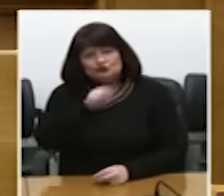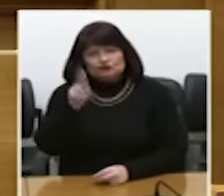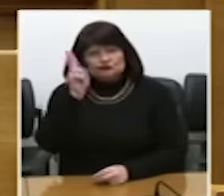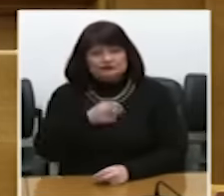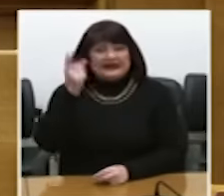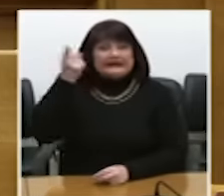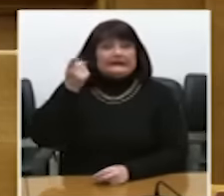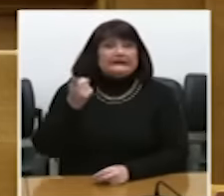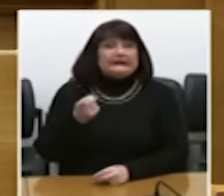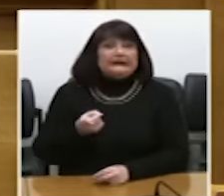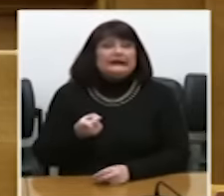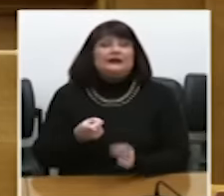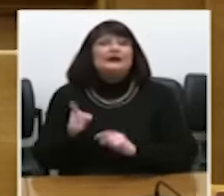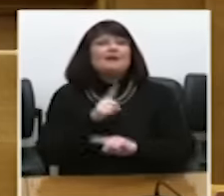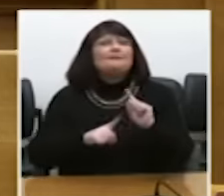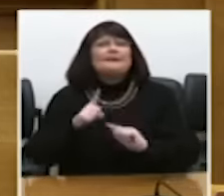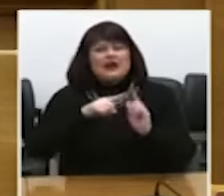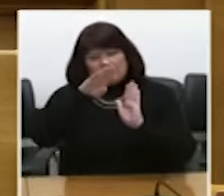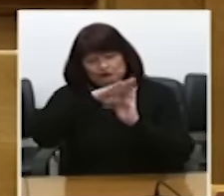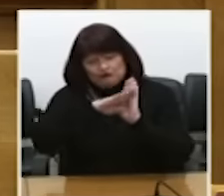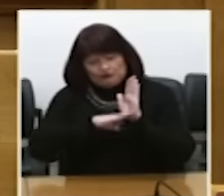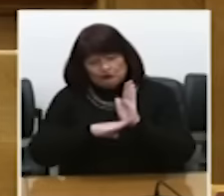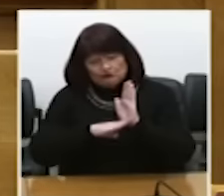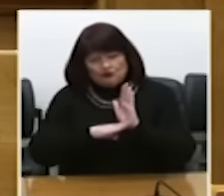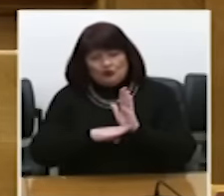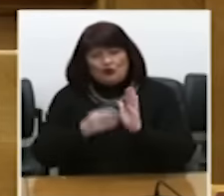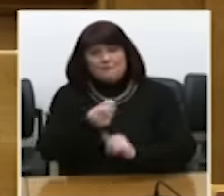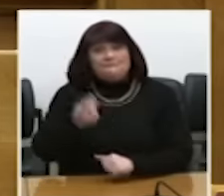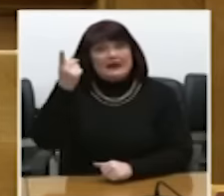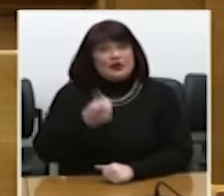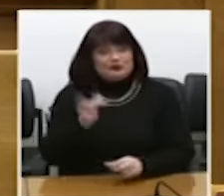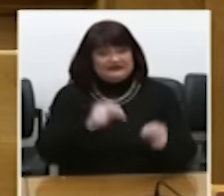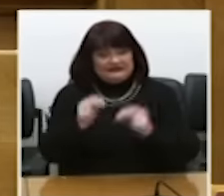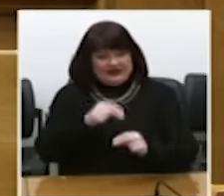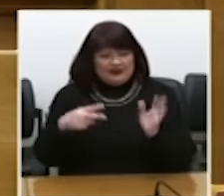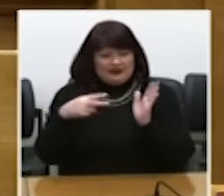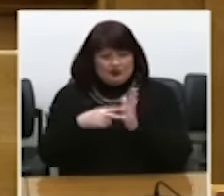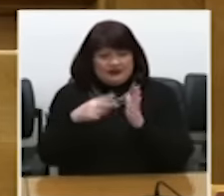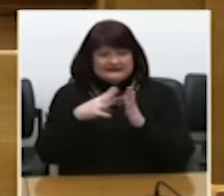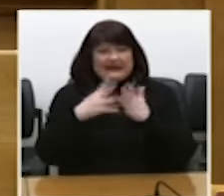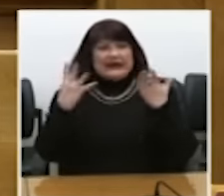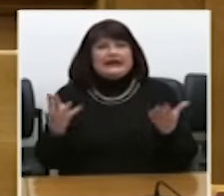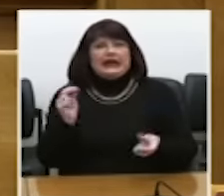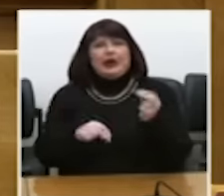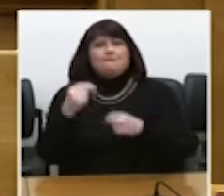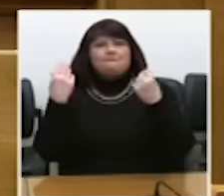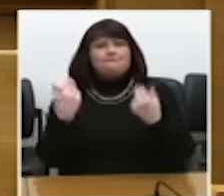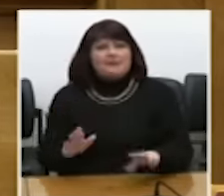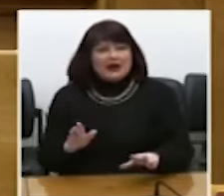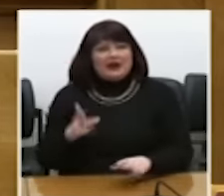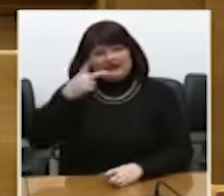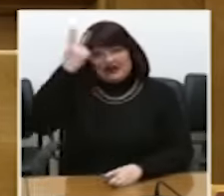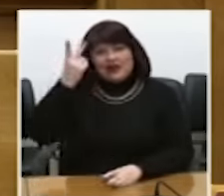που είχαν θεσπιστεί με ευρύτατη πλειοψηφία το 2019 για την άσκηση του